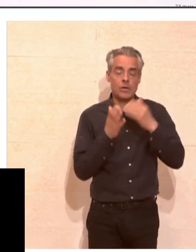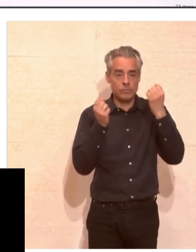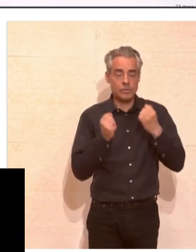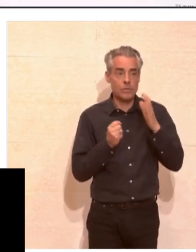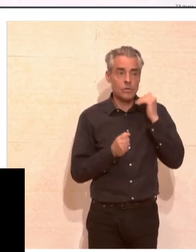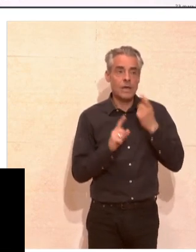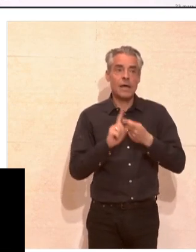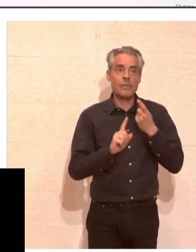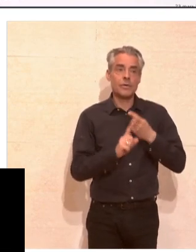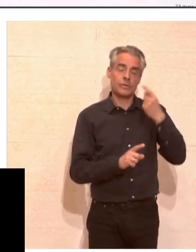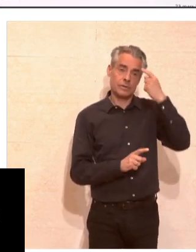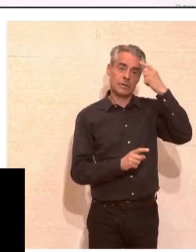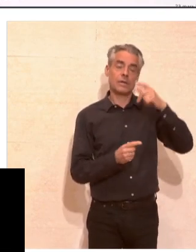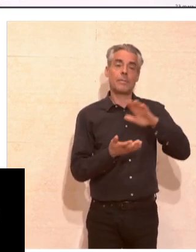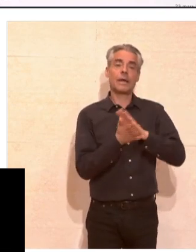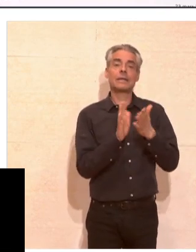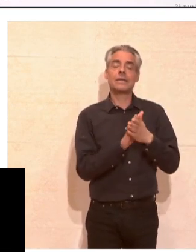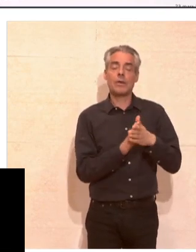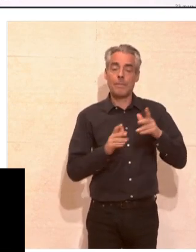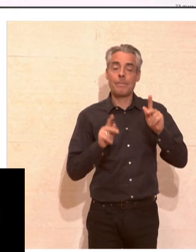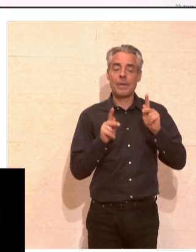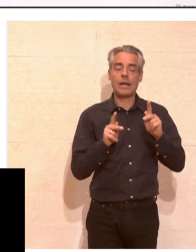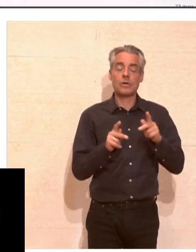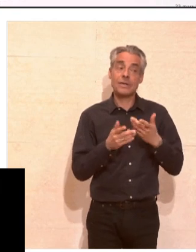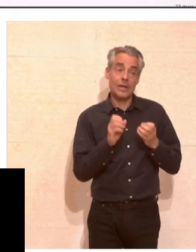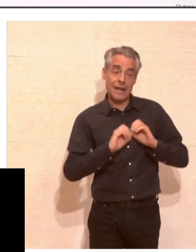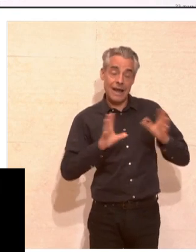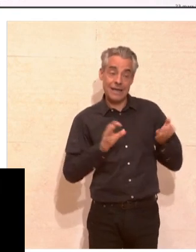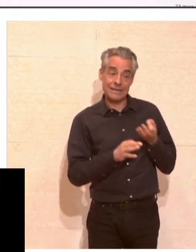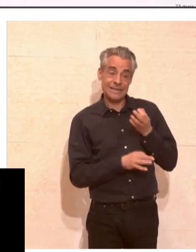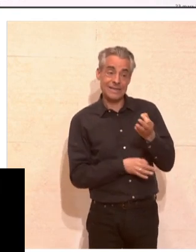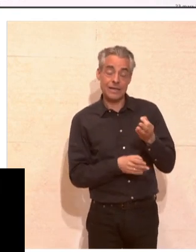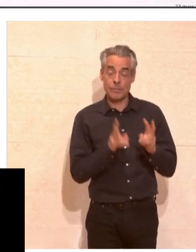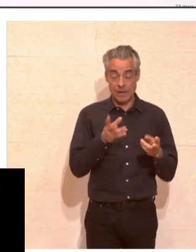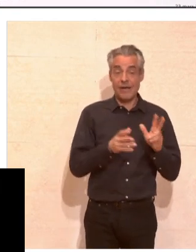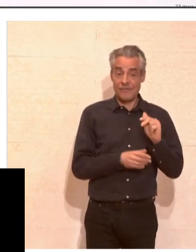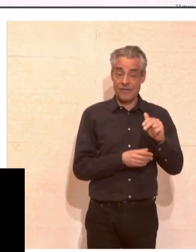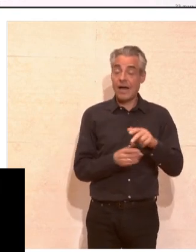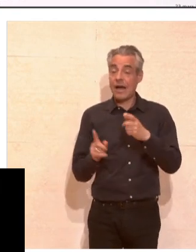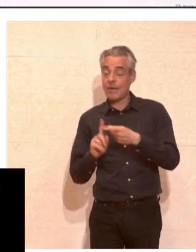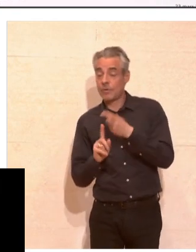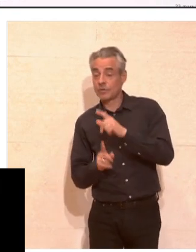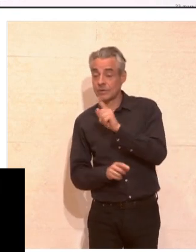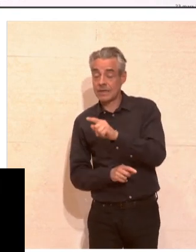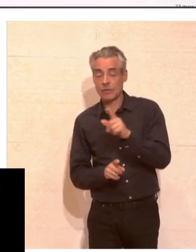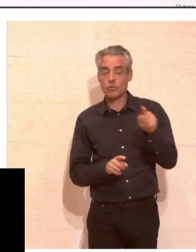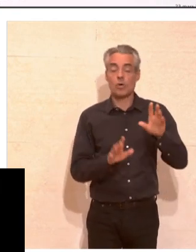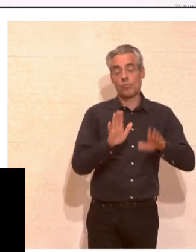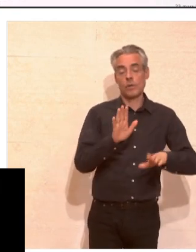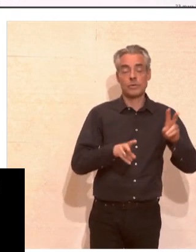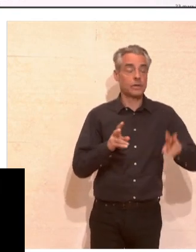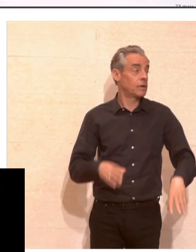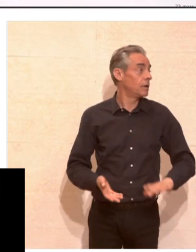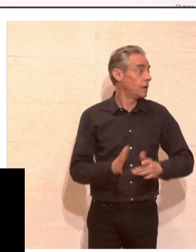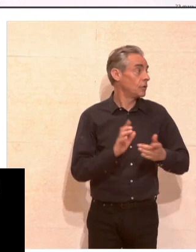Donc je pense que ça, c'est important, c'est aussi une donnée pratique de faire transparaître quand vous enseignez à qu'est-ce qui est important. Voilà. Alors évidemment,